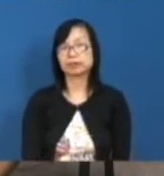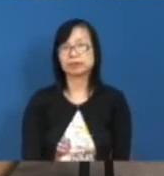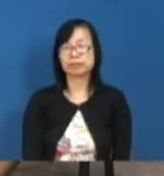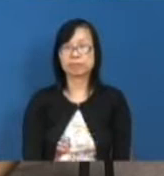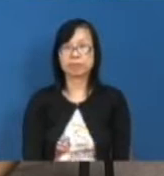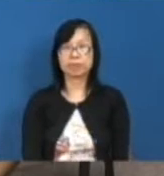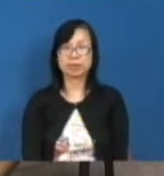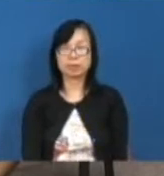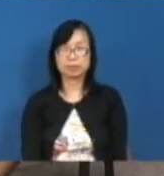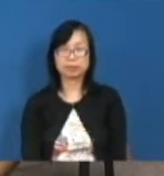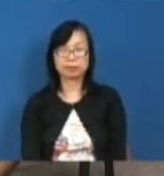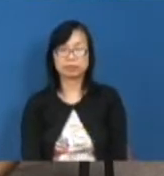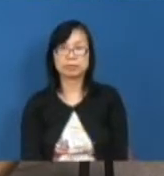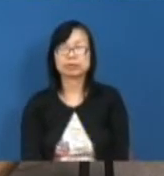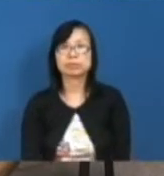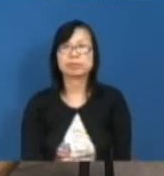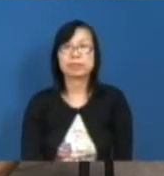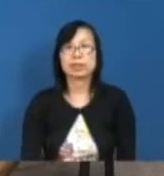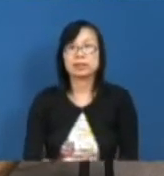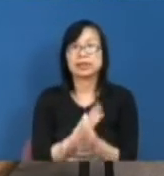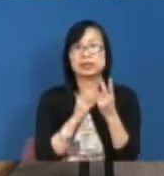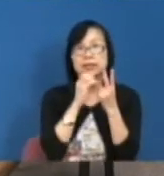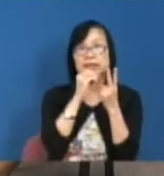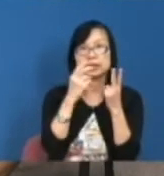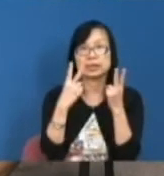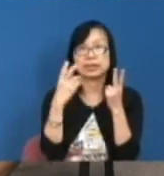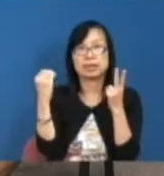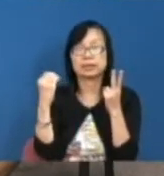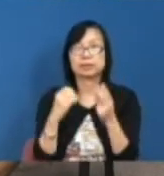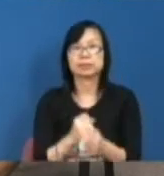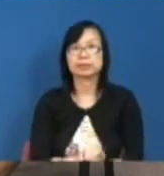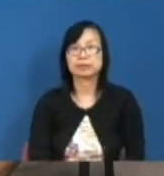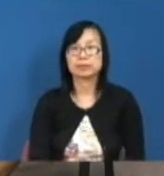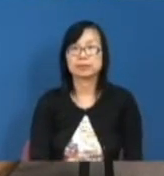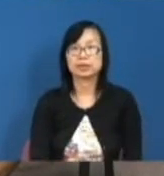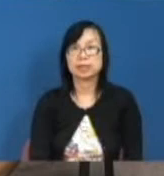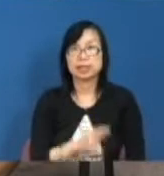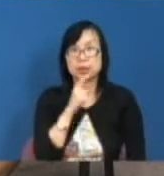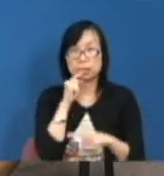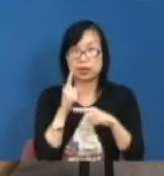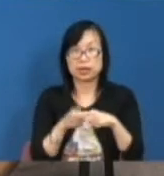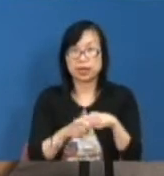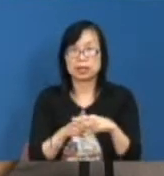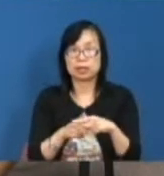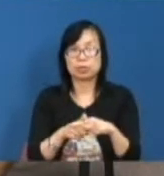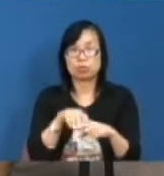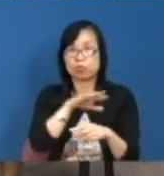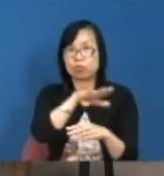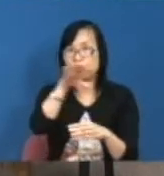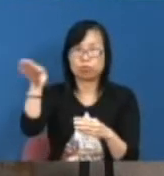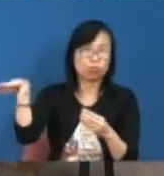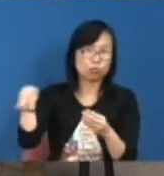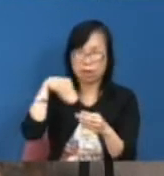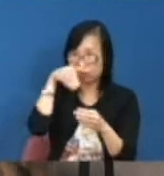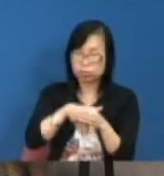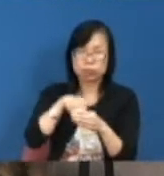係咪啊？因為2020 就要實行呢個全面立法會選舉。 係啊，理論